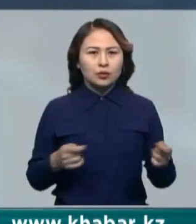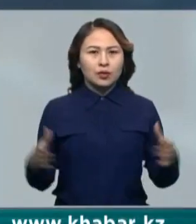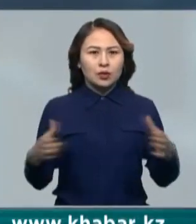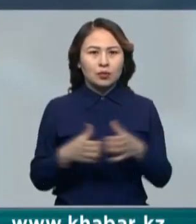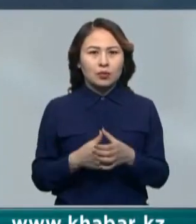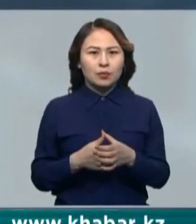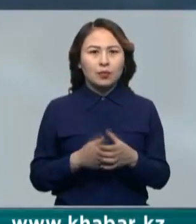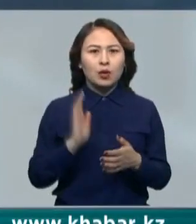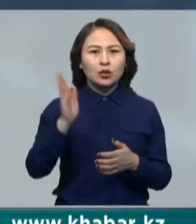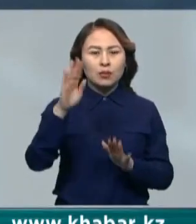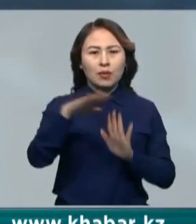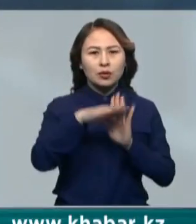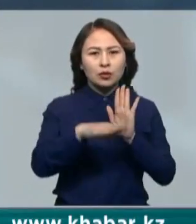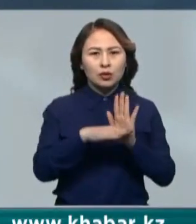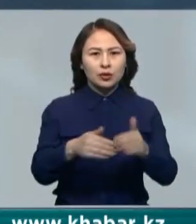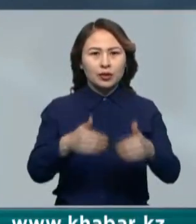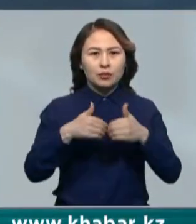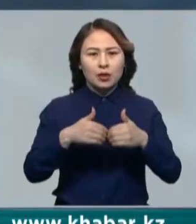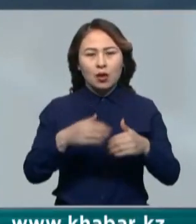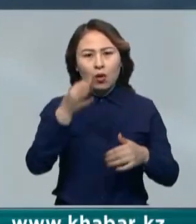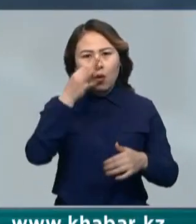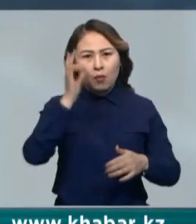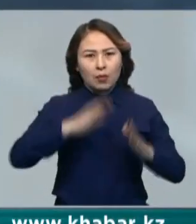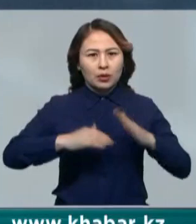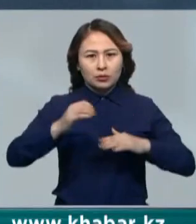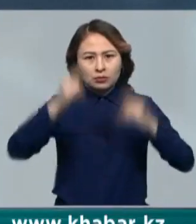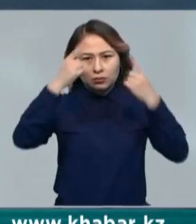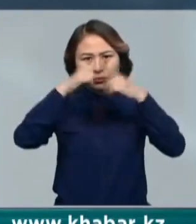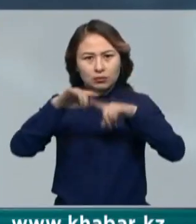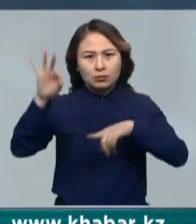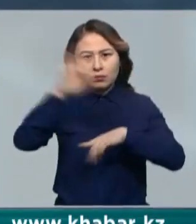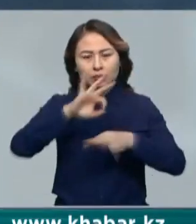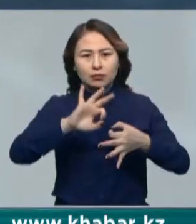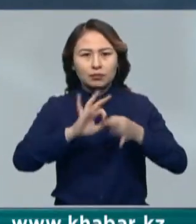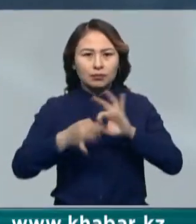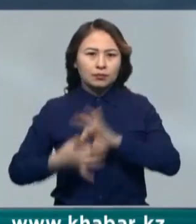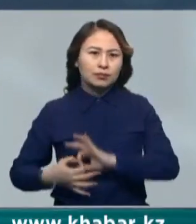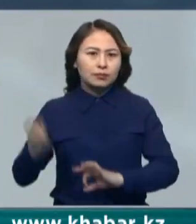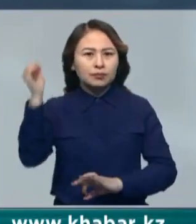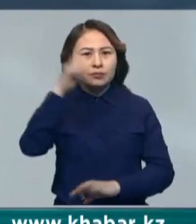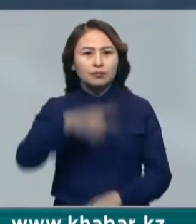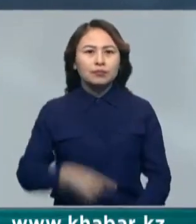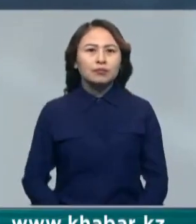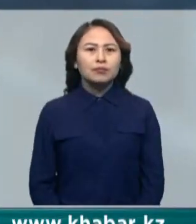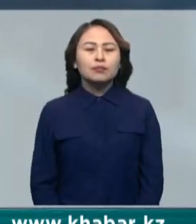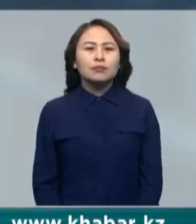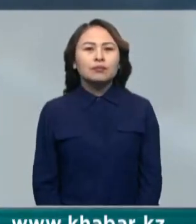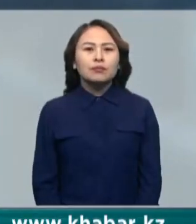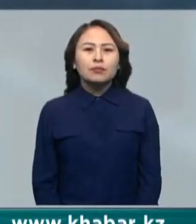атқарушы билікке келді. Болашақ бағдарламасының түлегі тәжірибелі технолог маман туралы толығырақ әріптесім айтып береді.